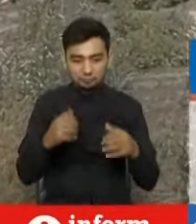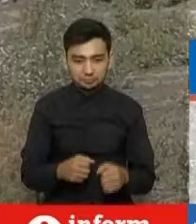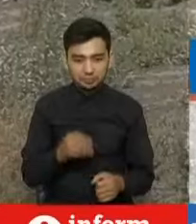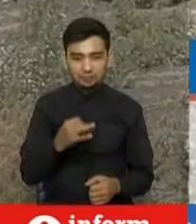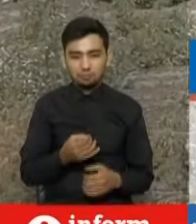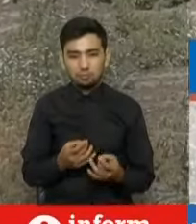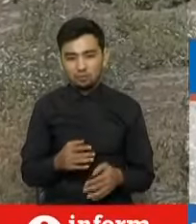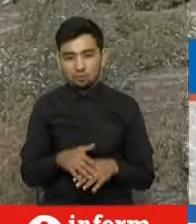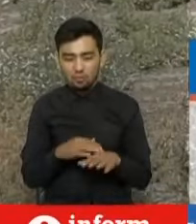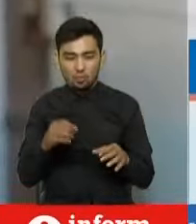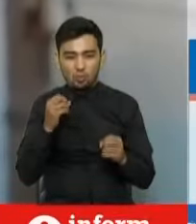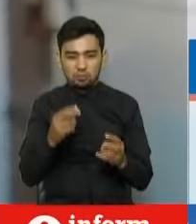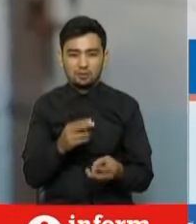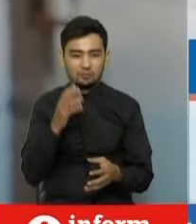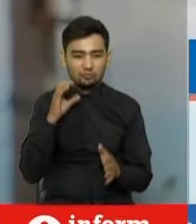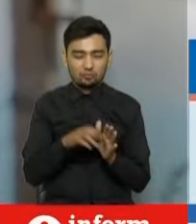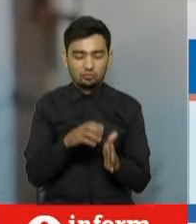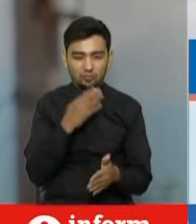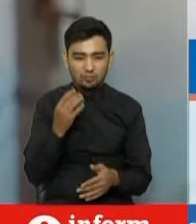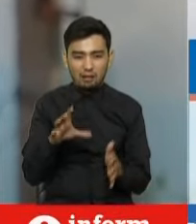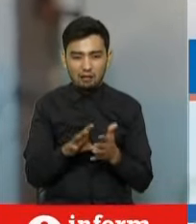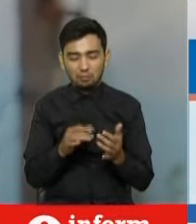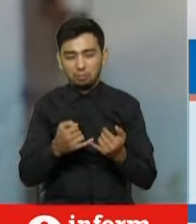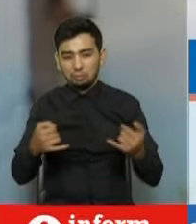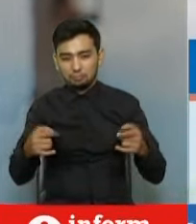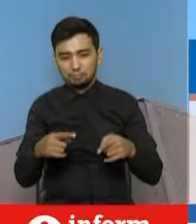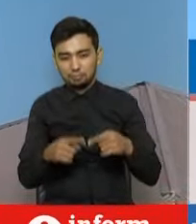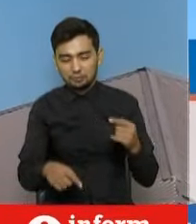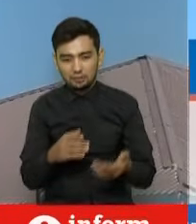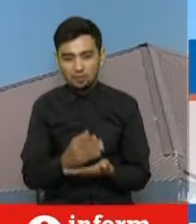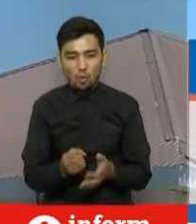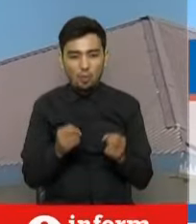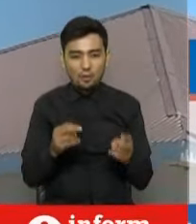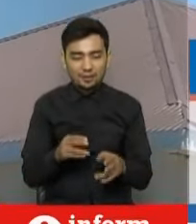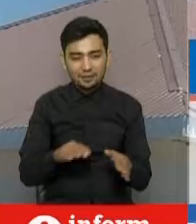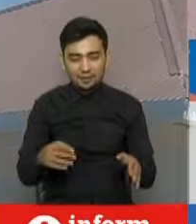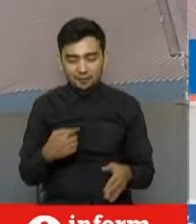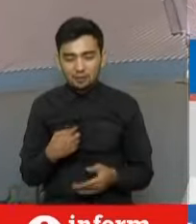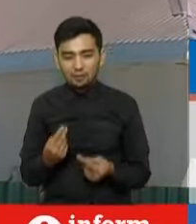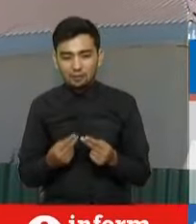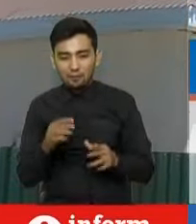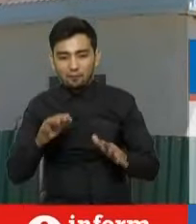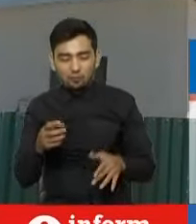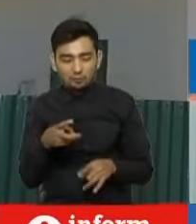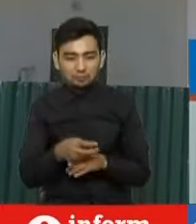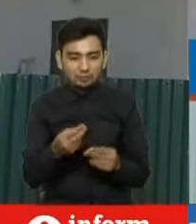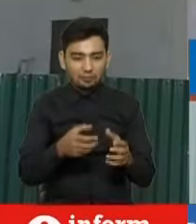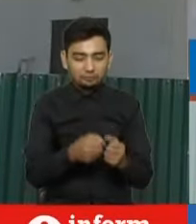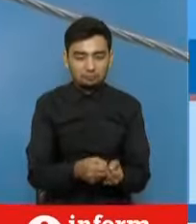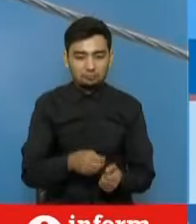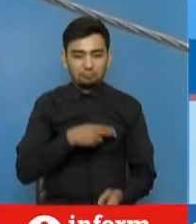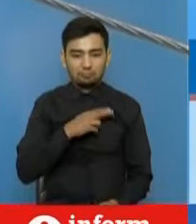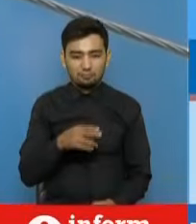қарапайым қауіпсіздік талаптары да сақталмаған, электр сымдары салбырап тұр. Жұрт балаларымыз абайсызда тоққа түсіп кетуі мүмкін